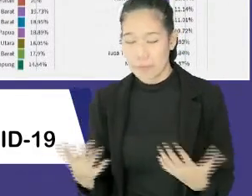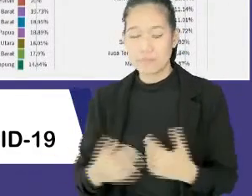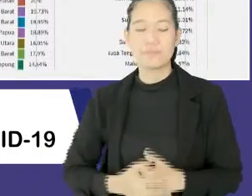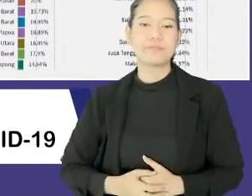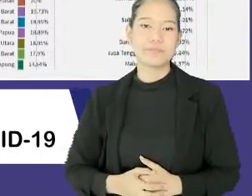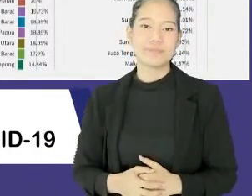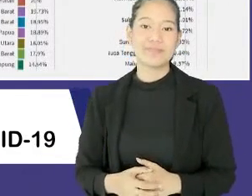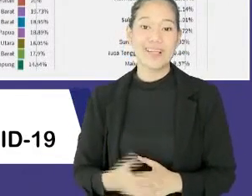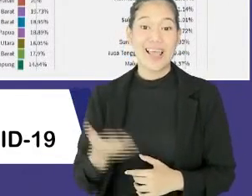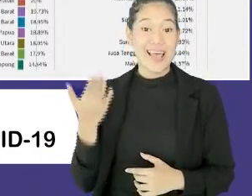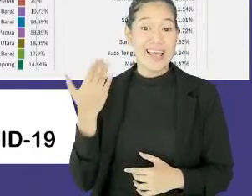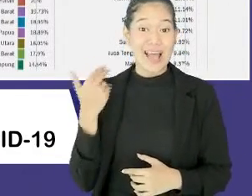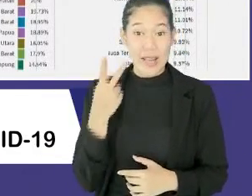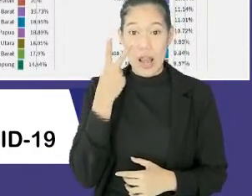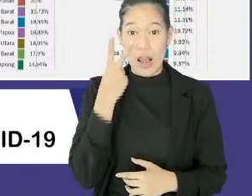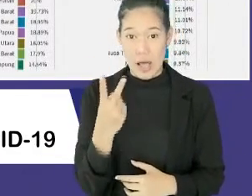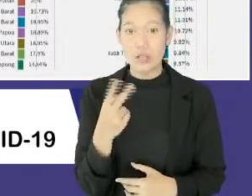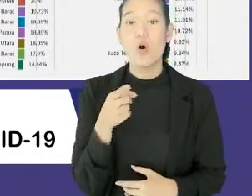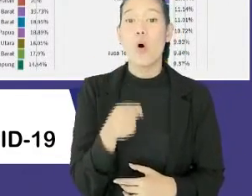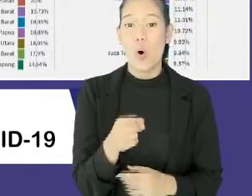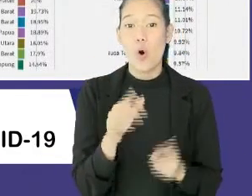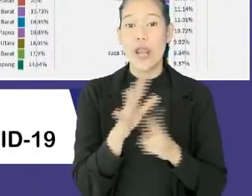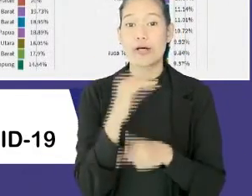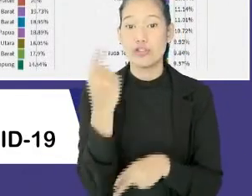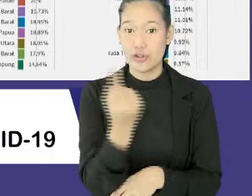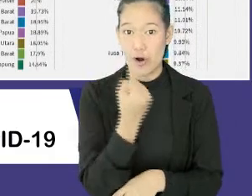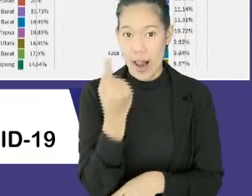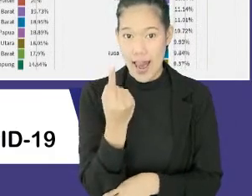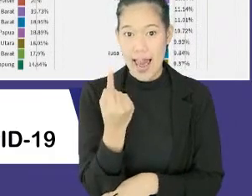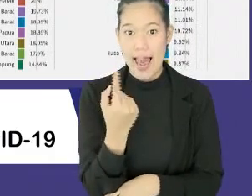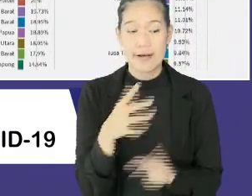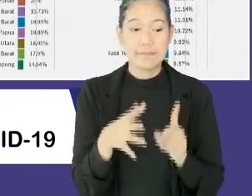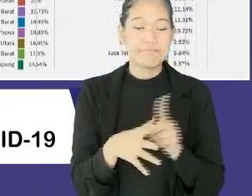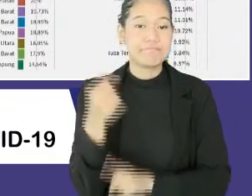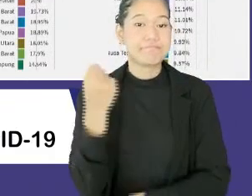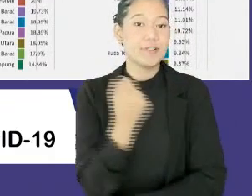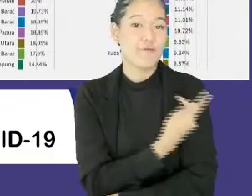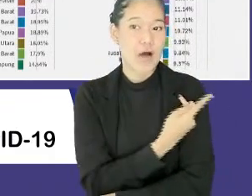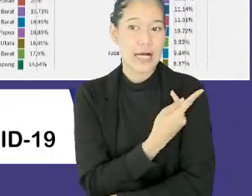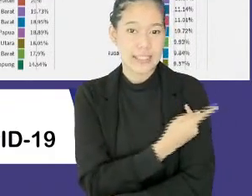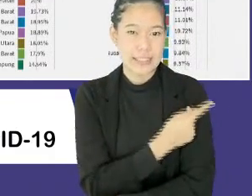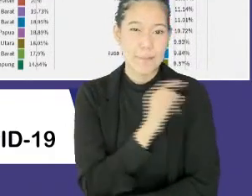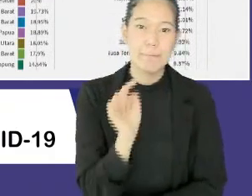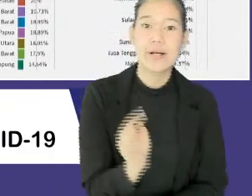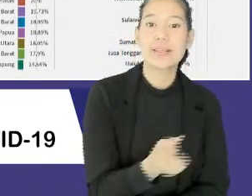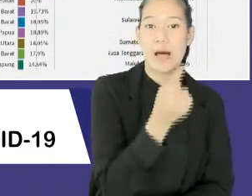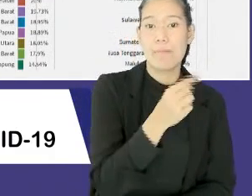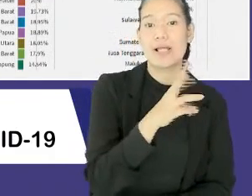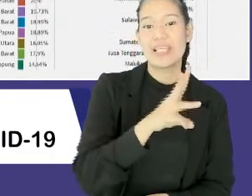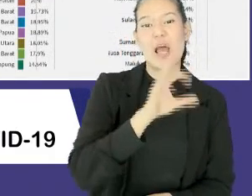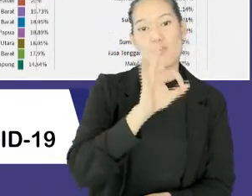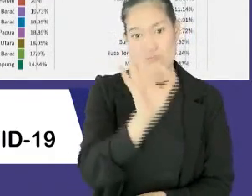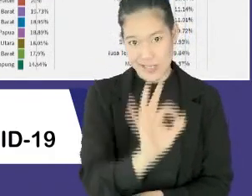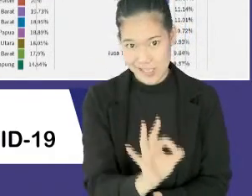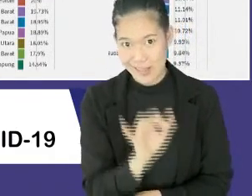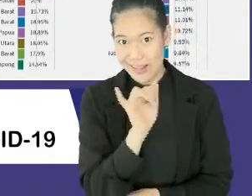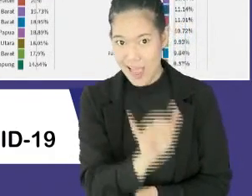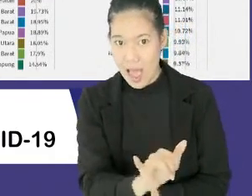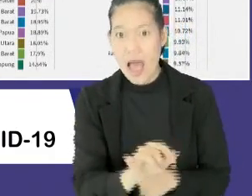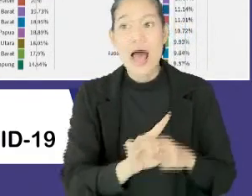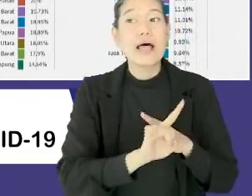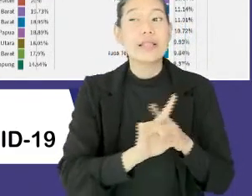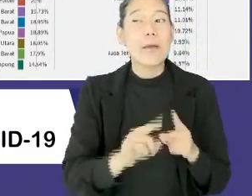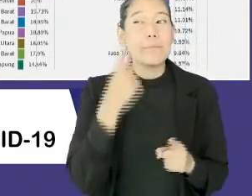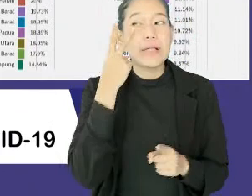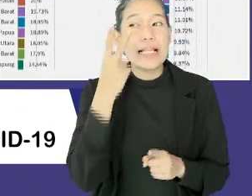gitu ya Kalau tadi sudah dilihat bahwa secara nasional angka capaian vaksin dosis tahap pertama 30-an persen gitu ya